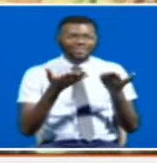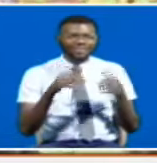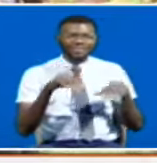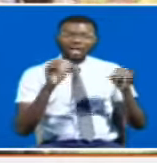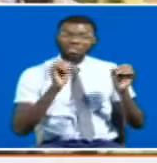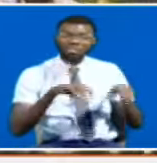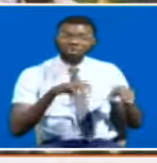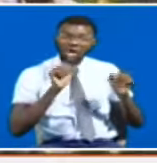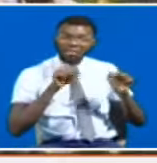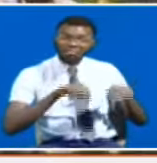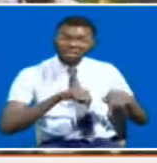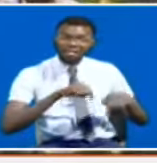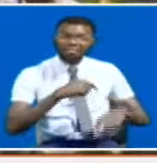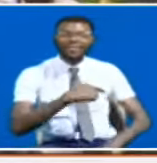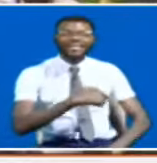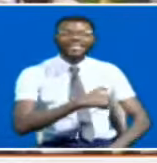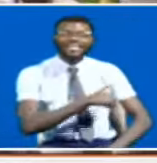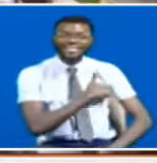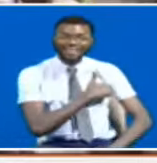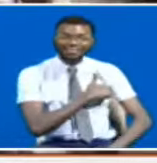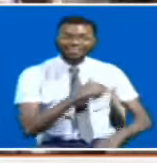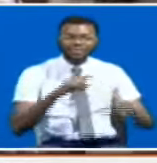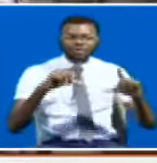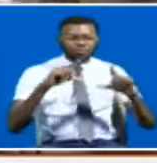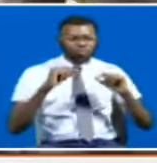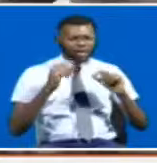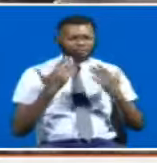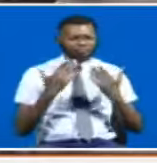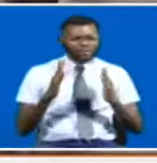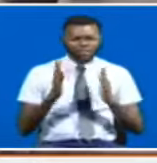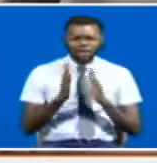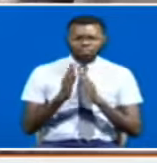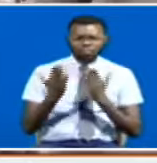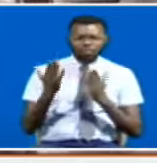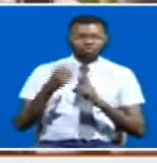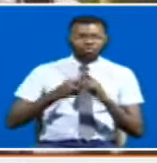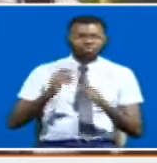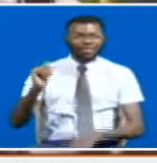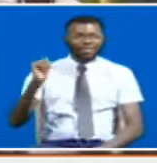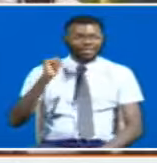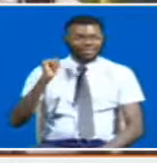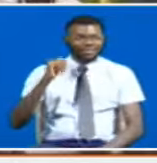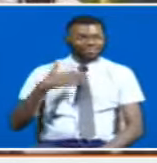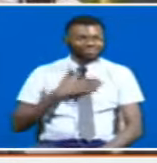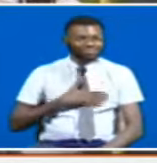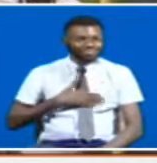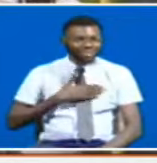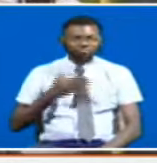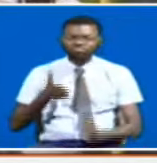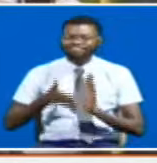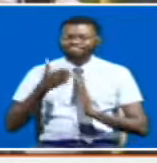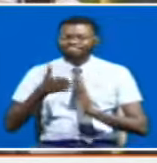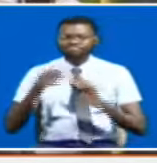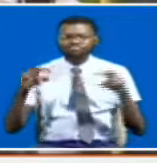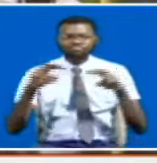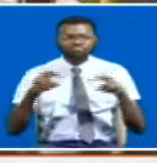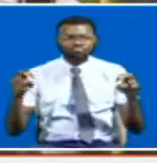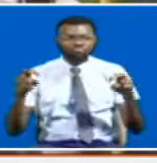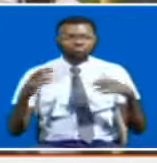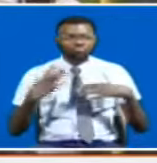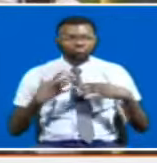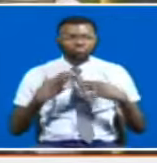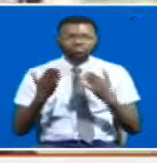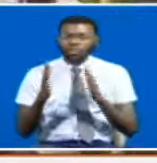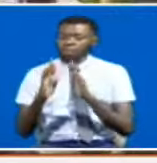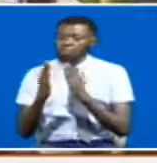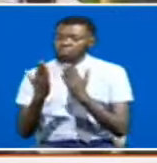Kiyosa chief ametuambia tu ya hivi tabu ya Nyamira. Sasa naomba serikali fanyeni uchunguzi haraka haraka. Tuchue kama hao watu walikuwa wanaleta hiyo vitabu,